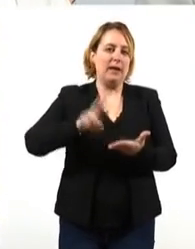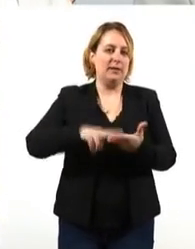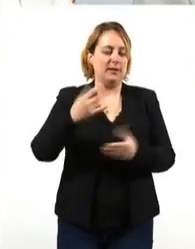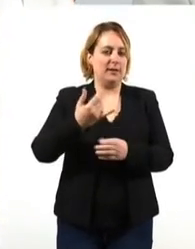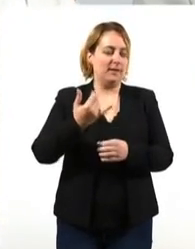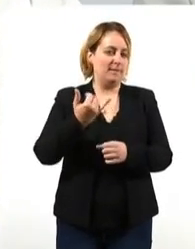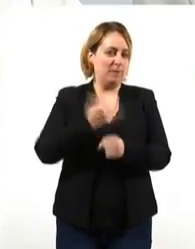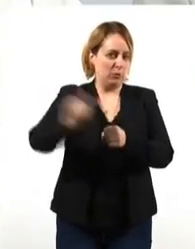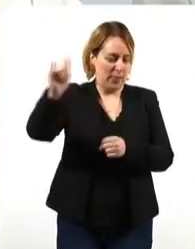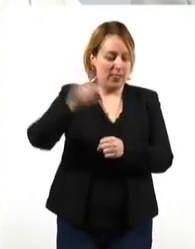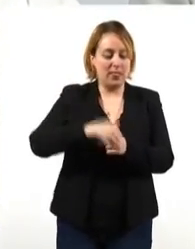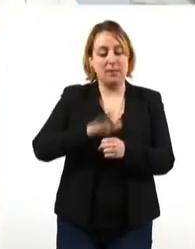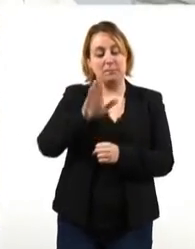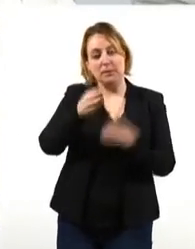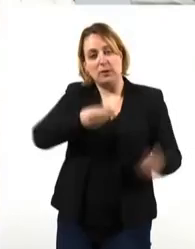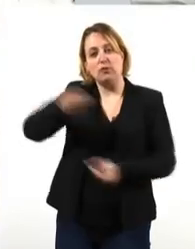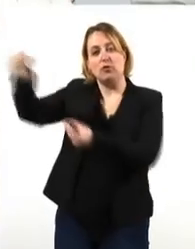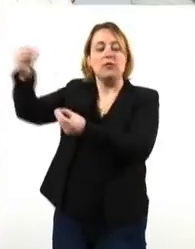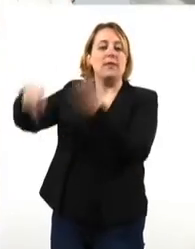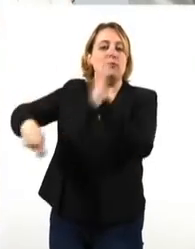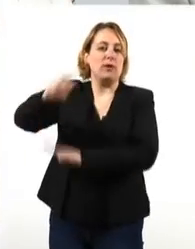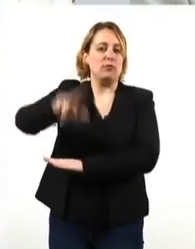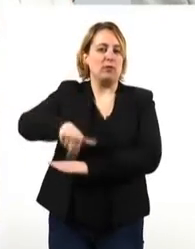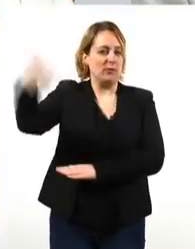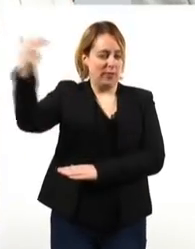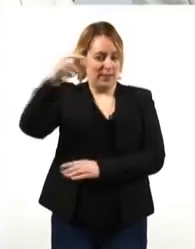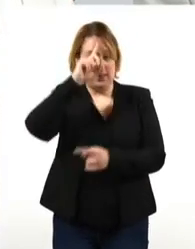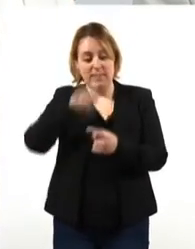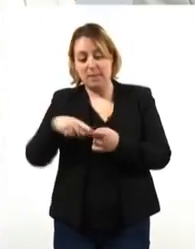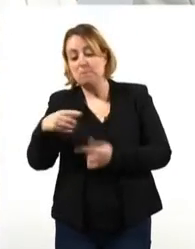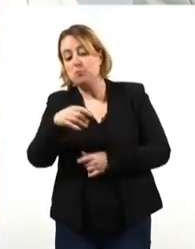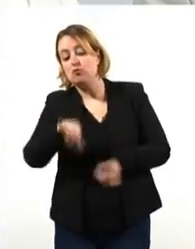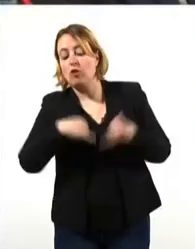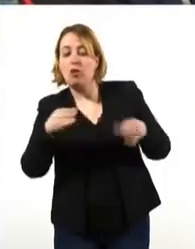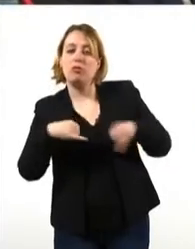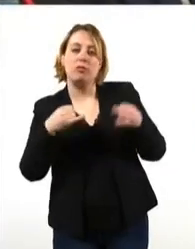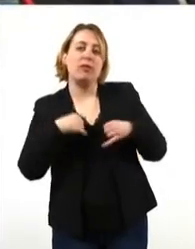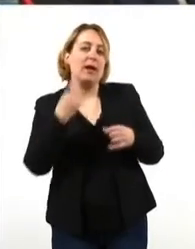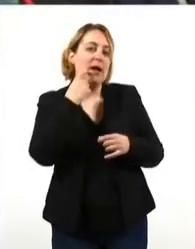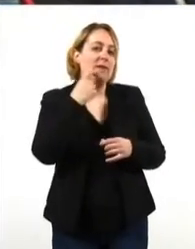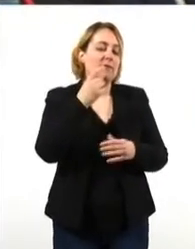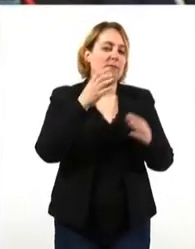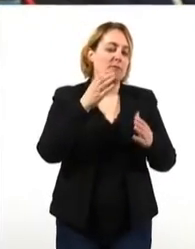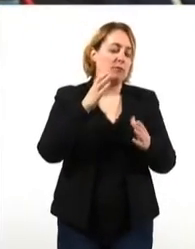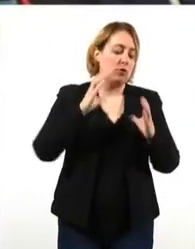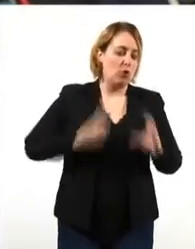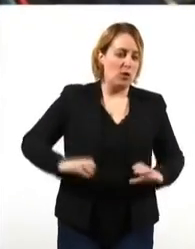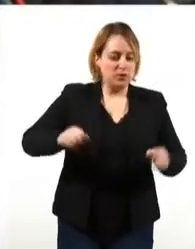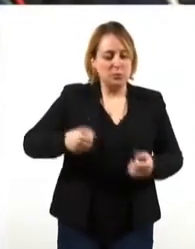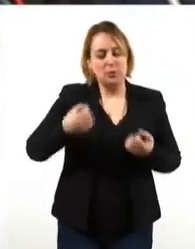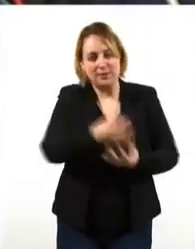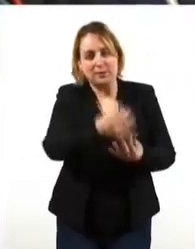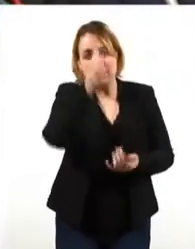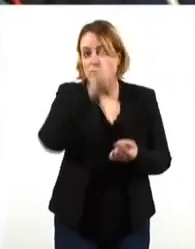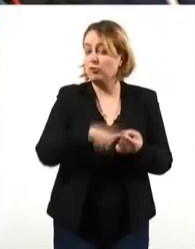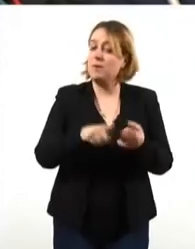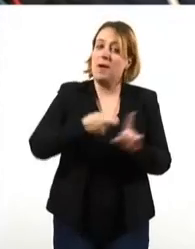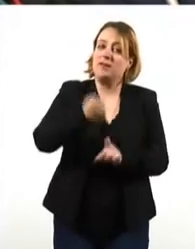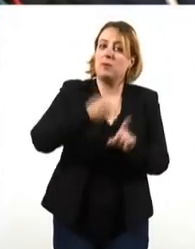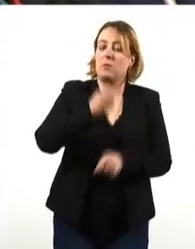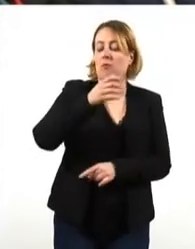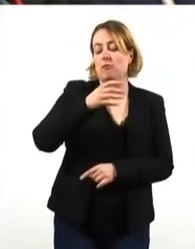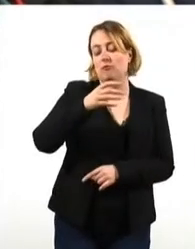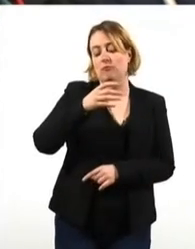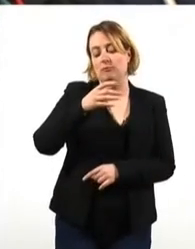l'éducation nationale, qui permettra de sensibiliser les jeunes collégiens au harcèlement scolaire. Donc pour nous, l'empathie, c'est